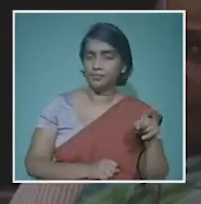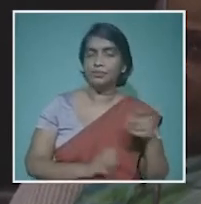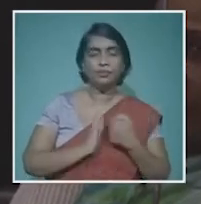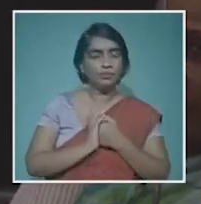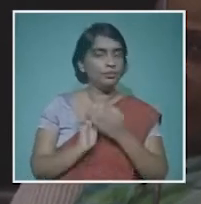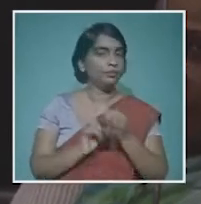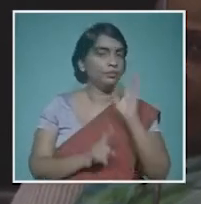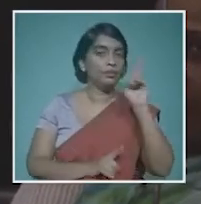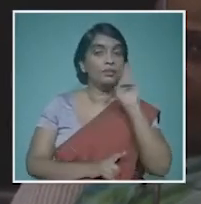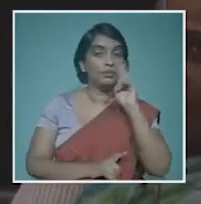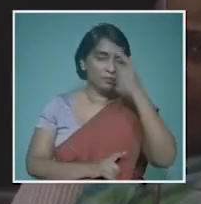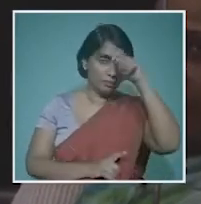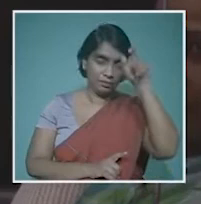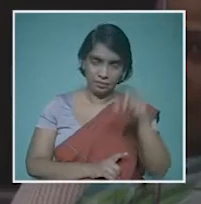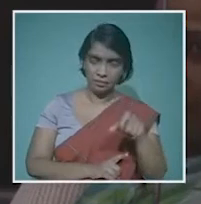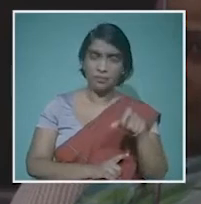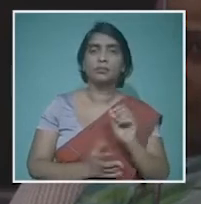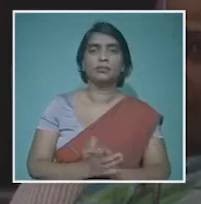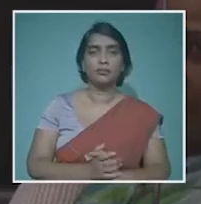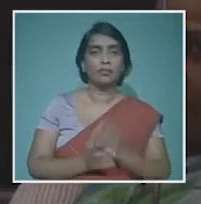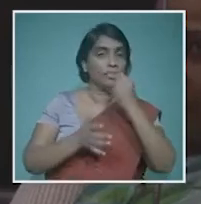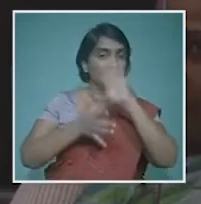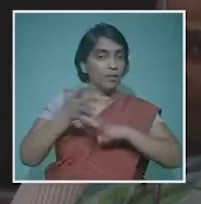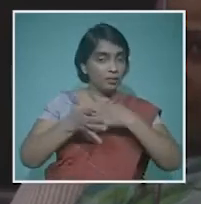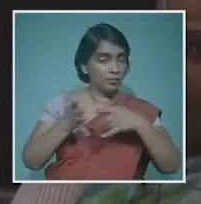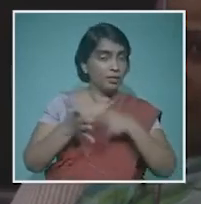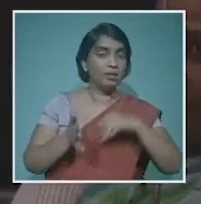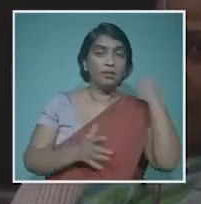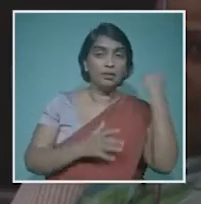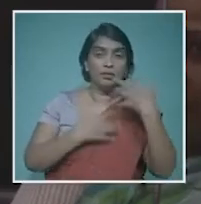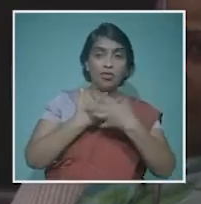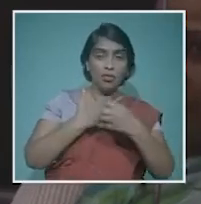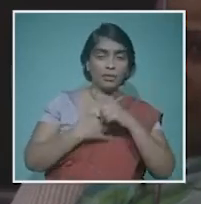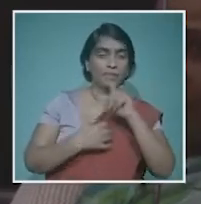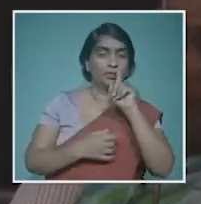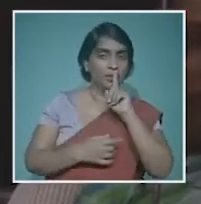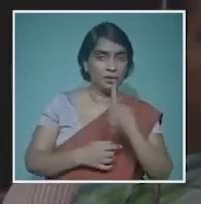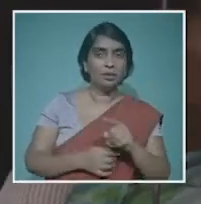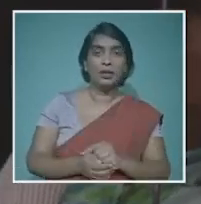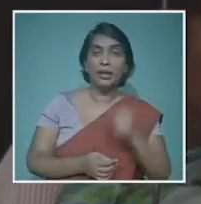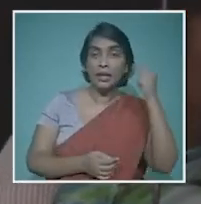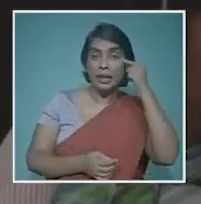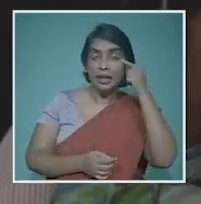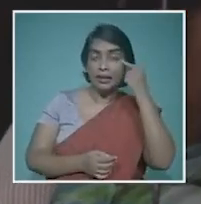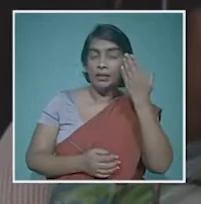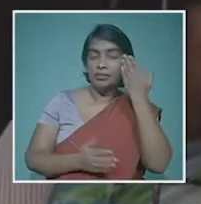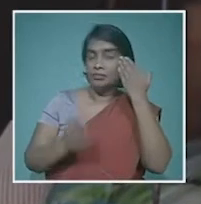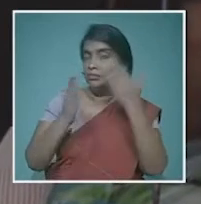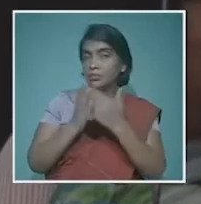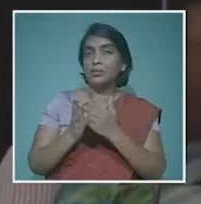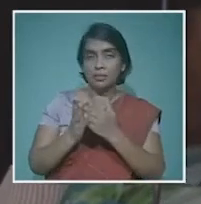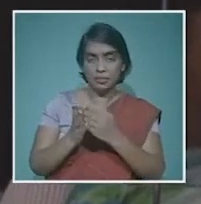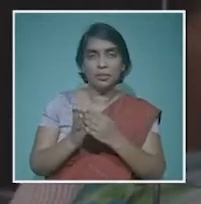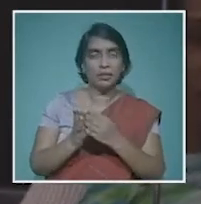ගරු ජනාධිපති රනිල් වික්‍රමසිංහ මහත්තුමා අයවැය කතාවේ උපුටා දක්වනවා චින්තන ධර්මදාසගේ